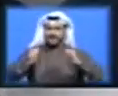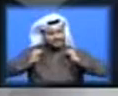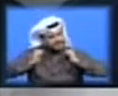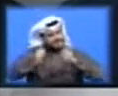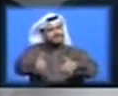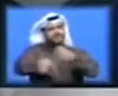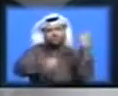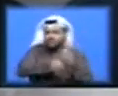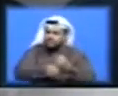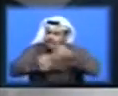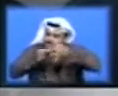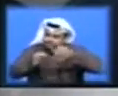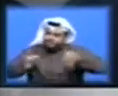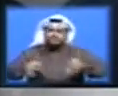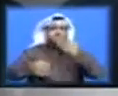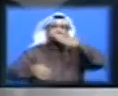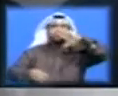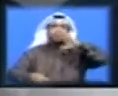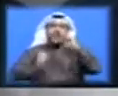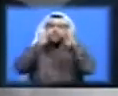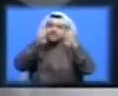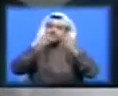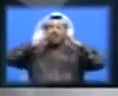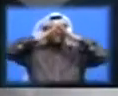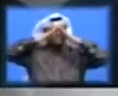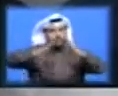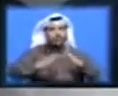وبتفاني وبدقة متناهية وبرغبة شديدة جدا